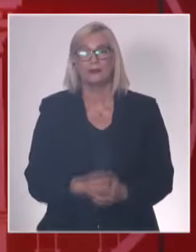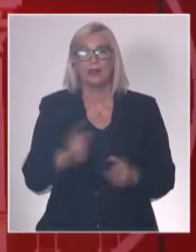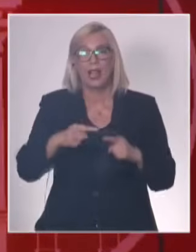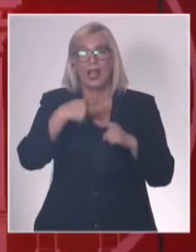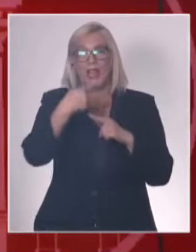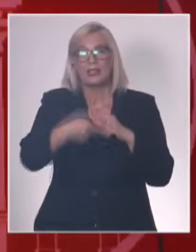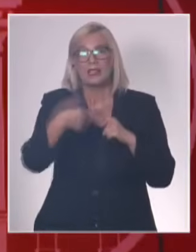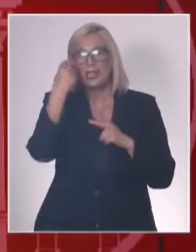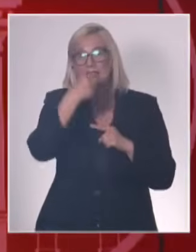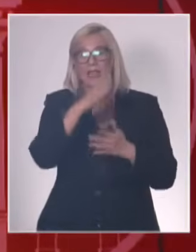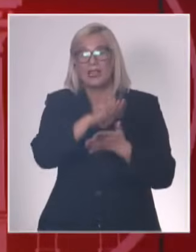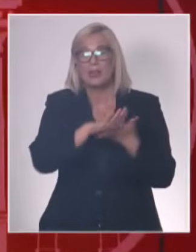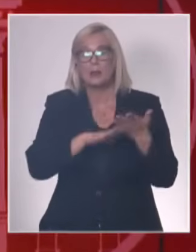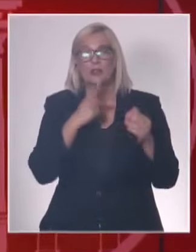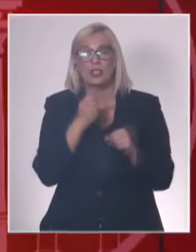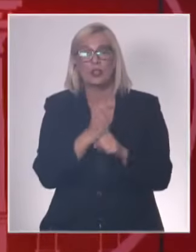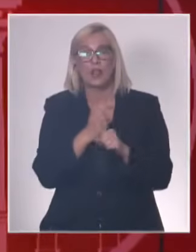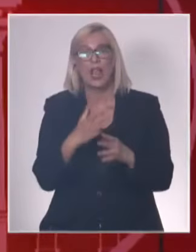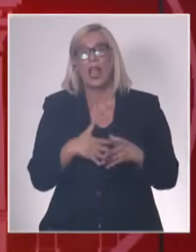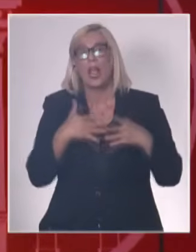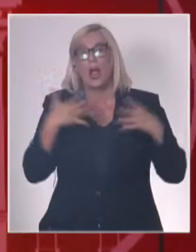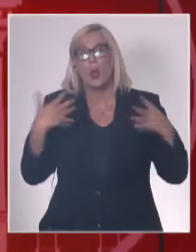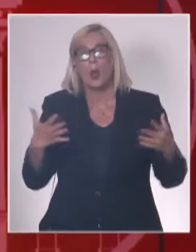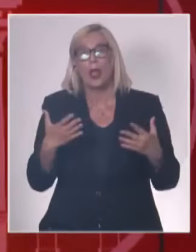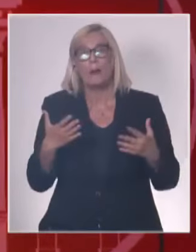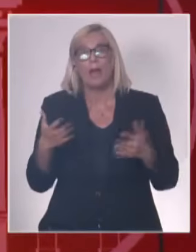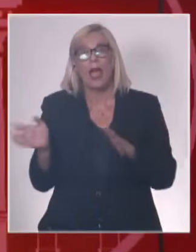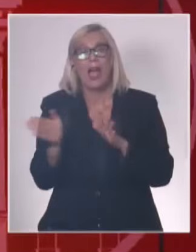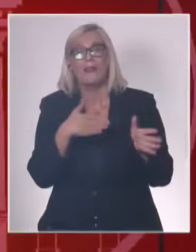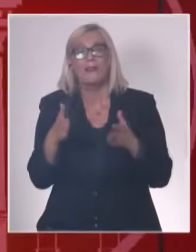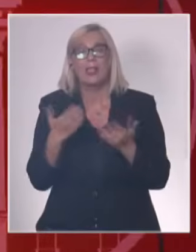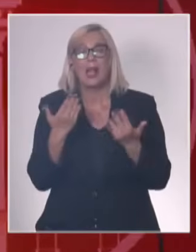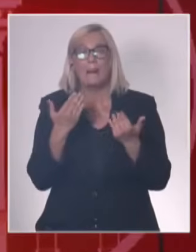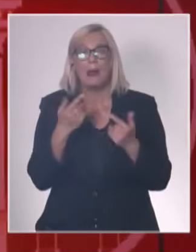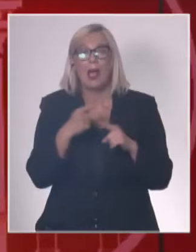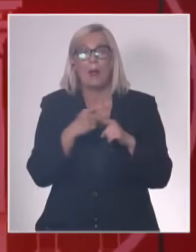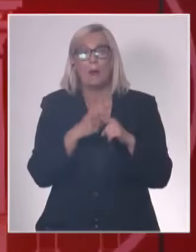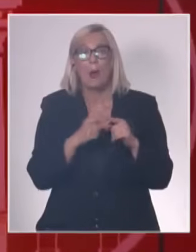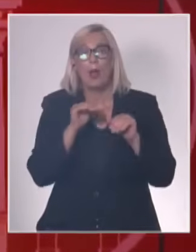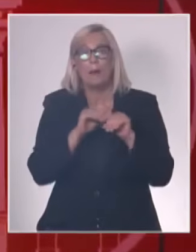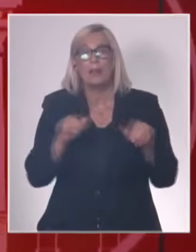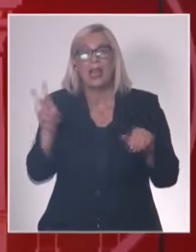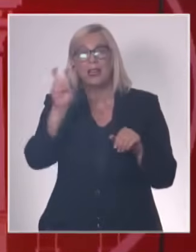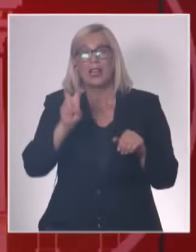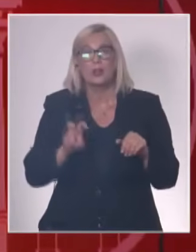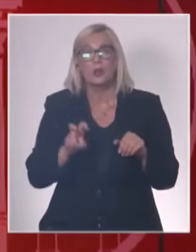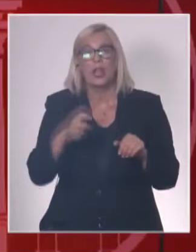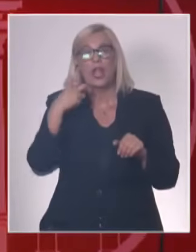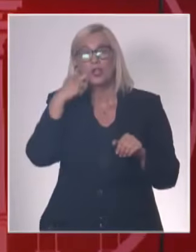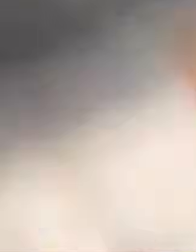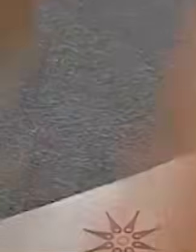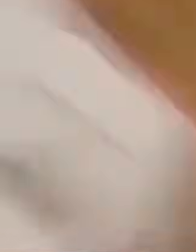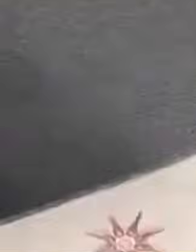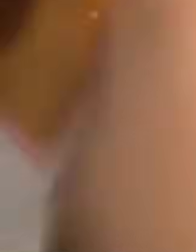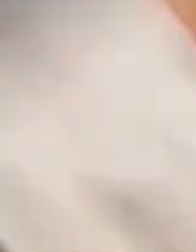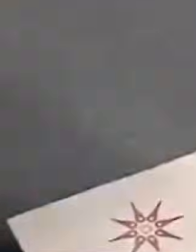следната недела ќе отпочне со реализација и големиот ветерен парк, $0,5 милиарда инвестиција во општините Штип, Карбинци и